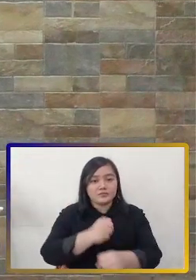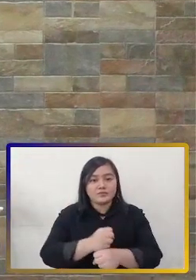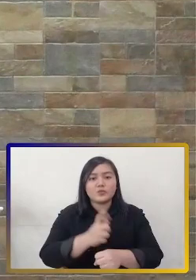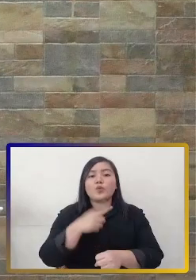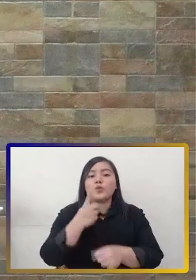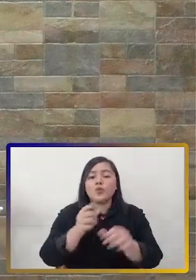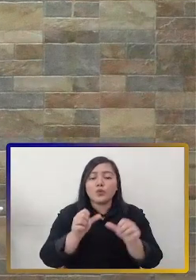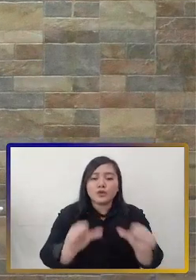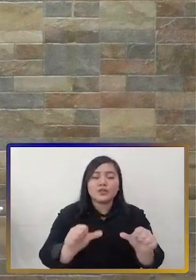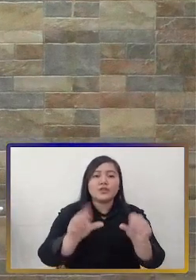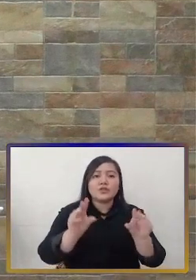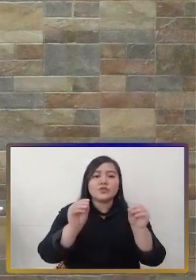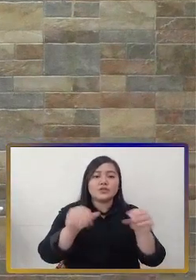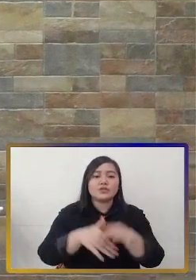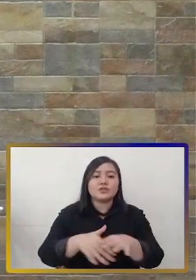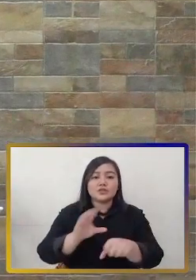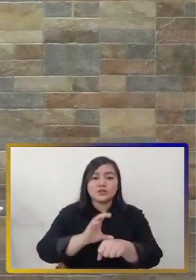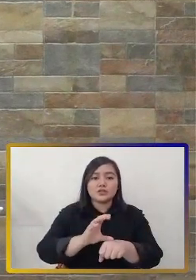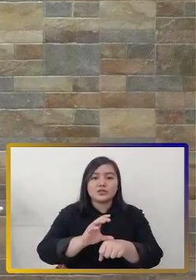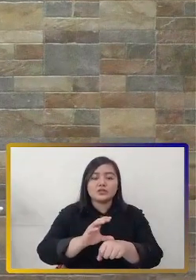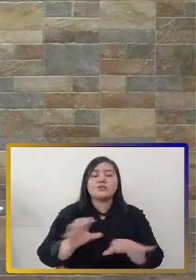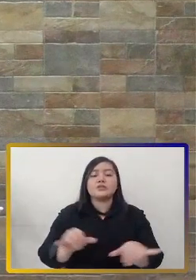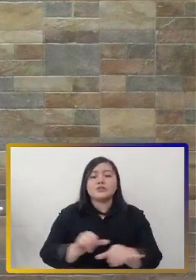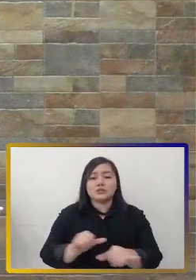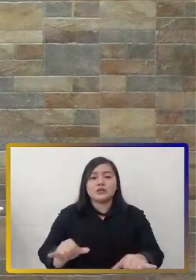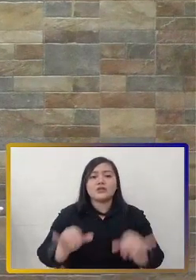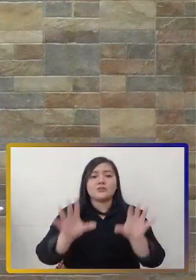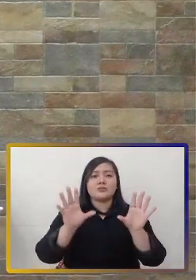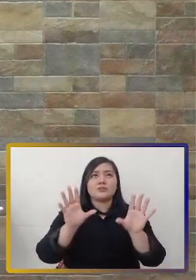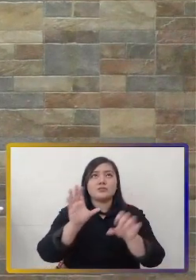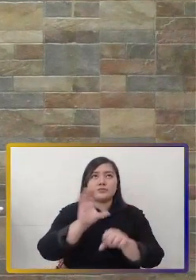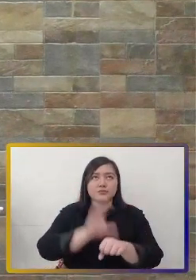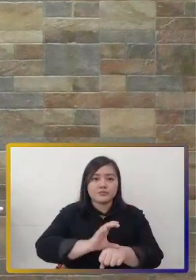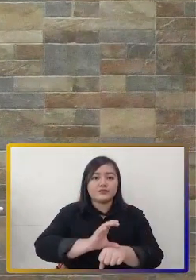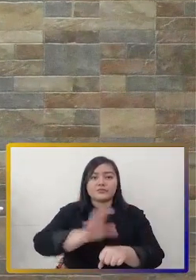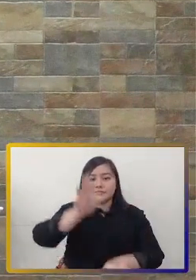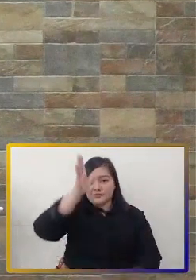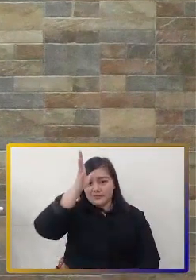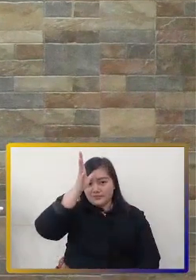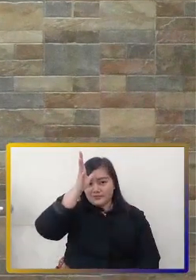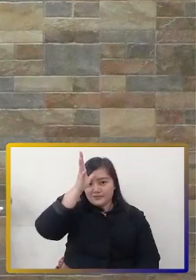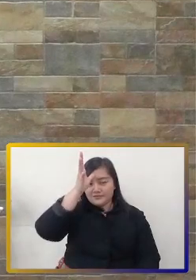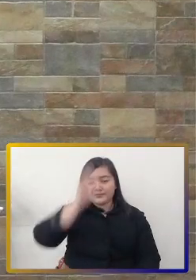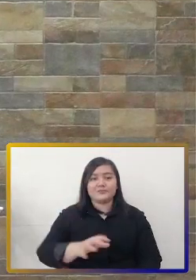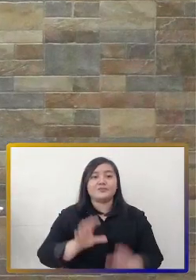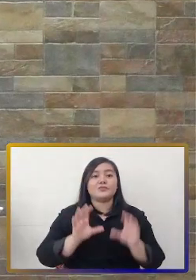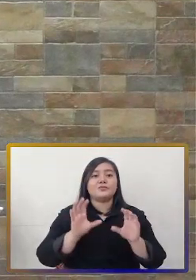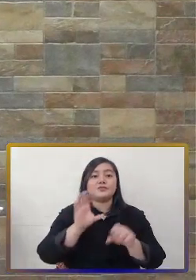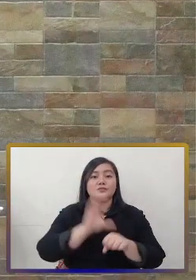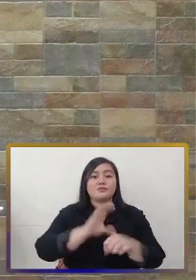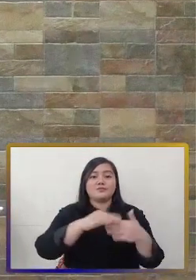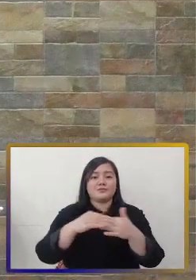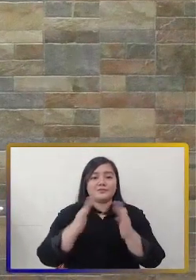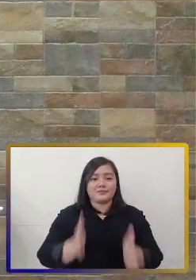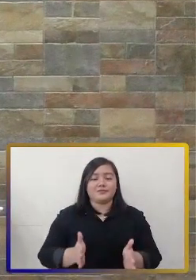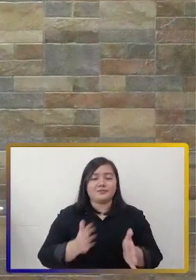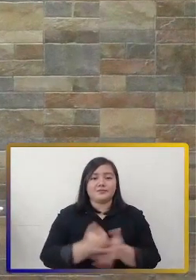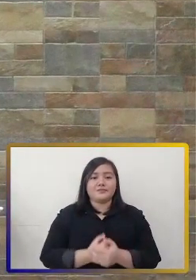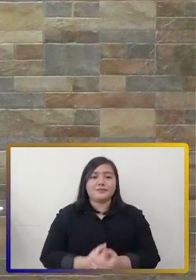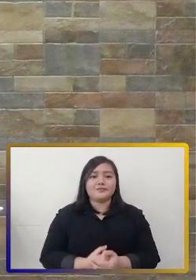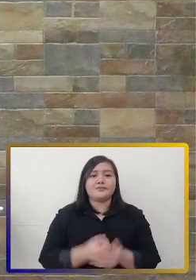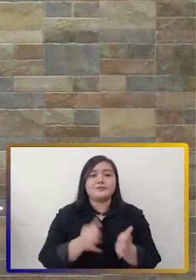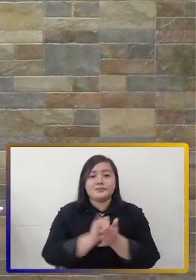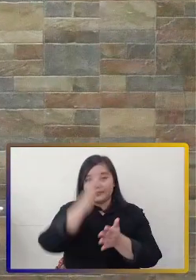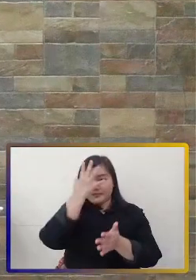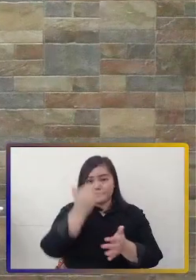simbahan? Yung mga tinatawag nating church fathers. I hope maliwanag, mga kapatid. Amen! Kaya it's a great